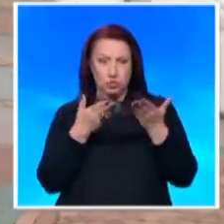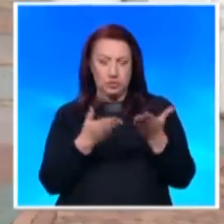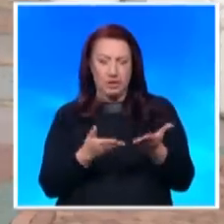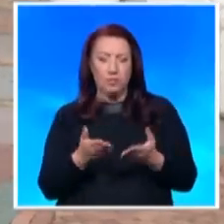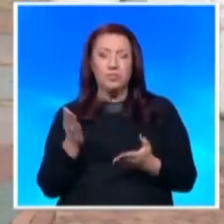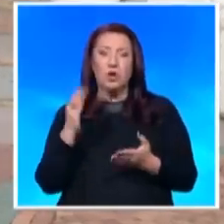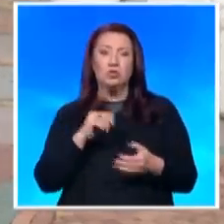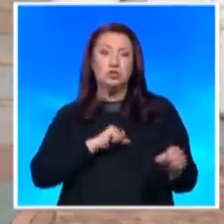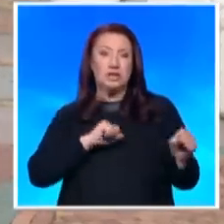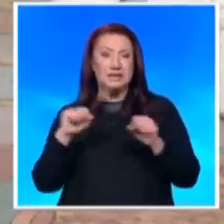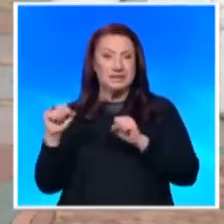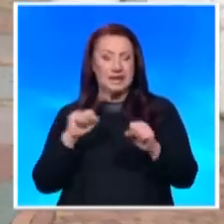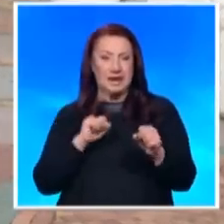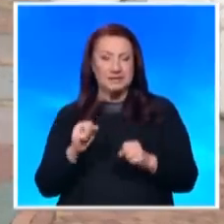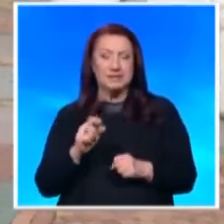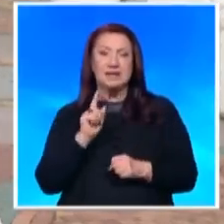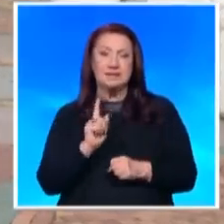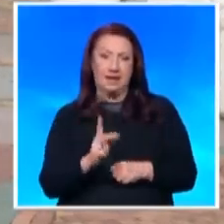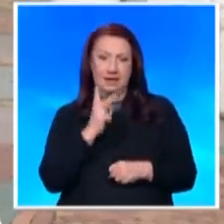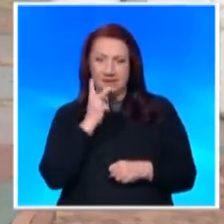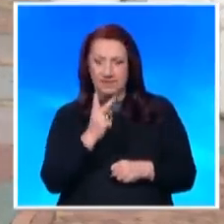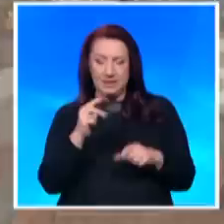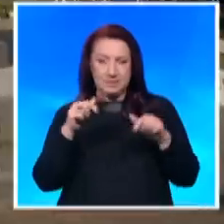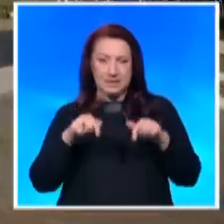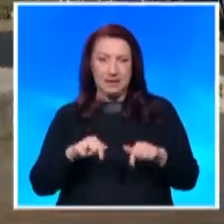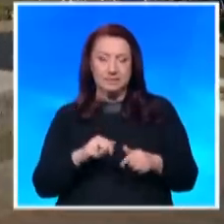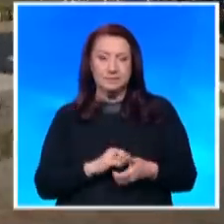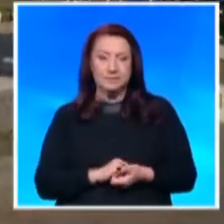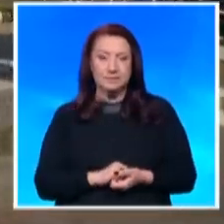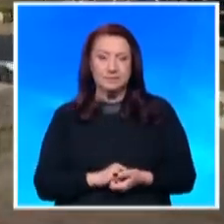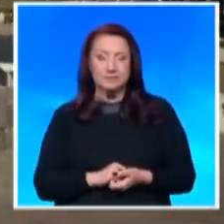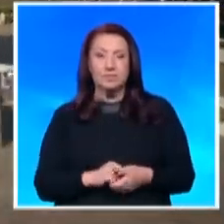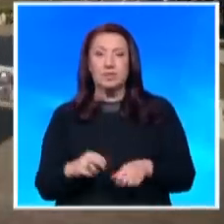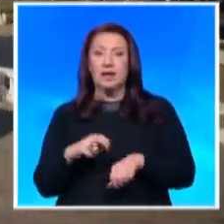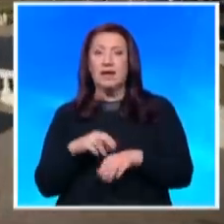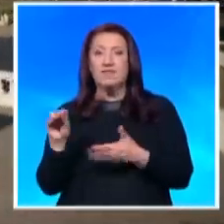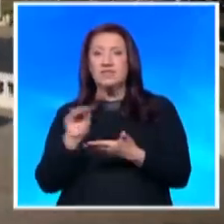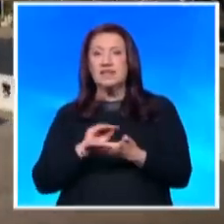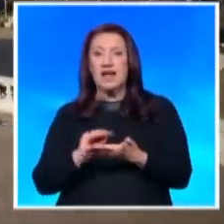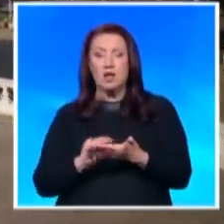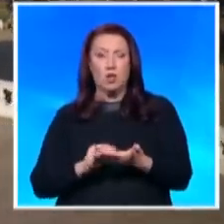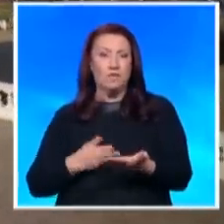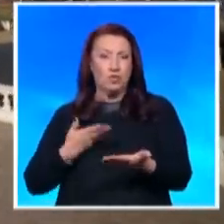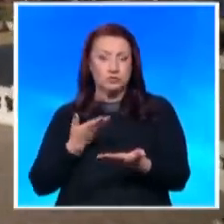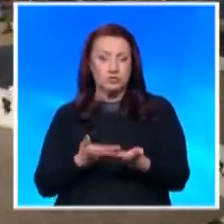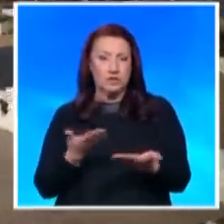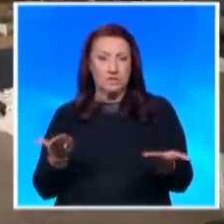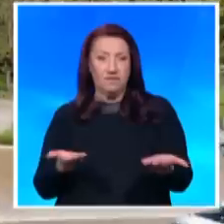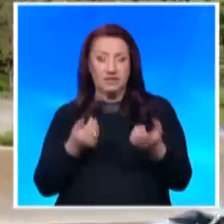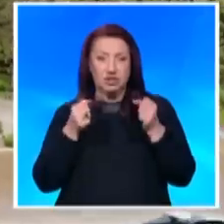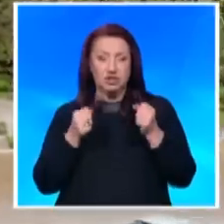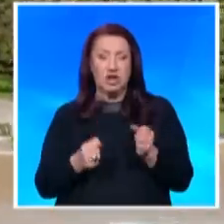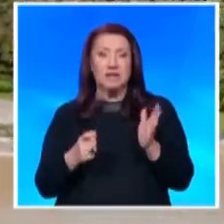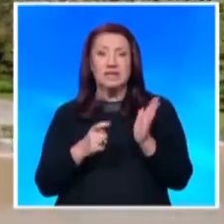и на изпълнителната власт, нека да видим сега. В деловодството на Народното събрание вече чакат законопроектите